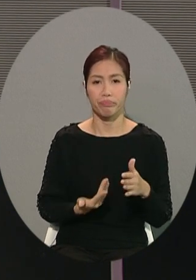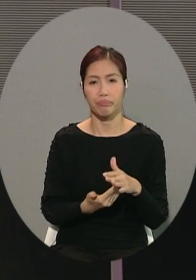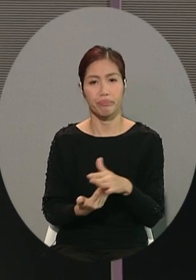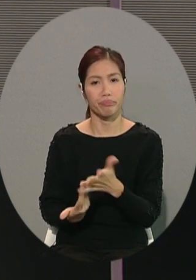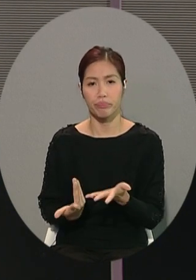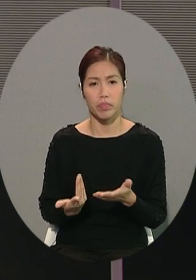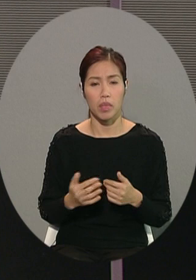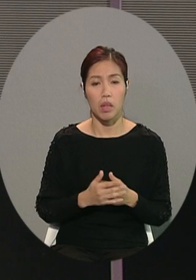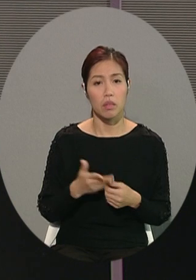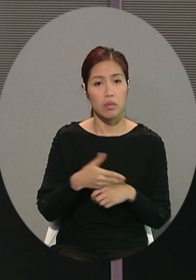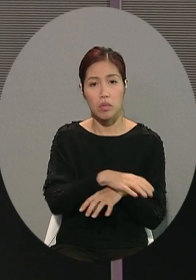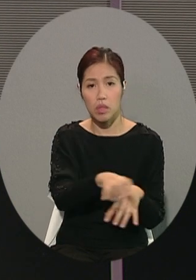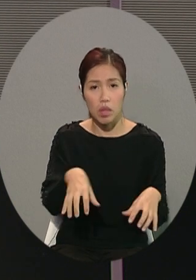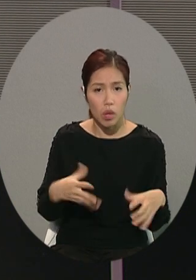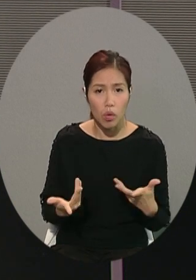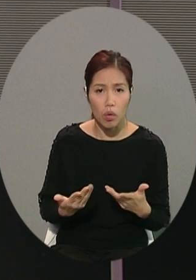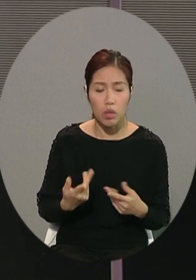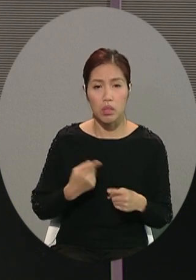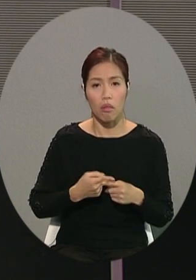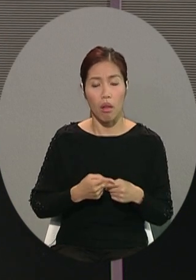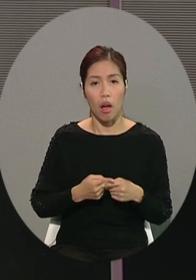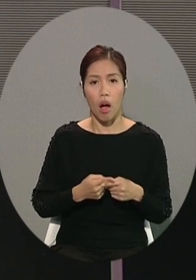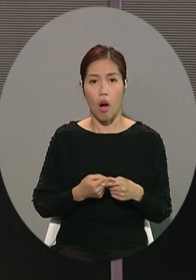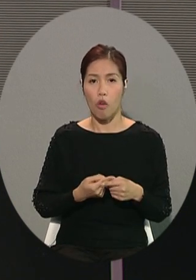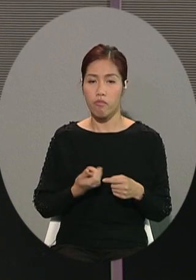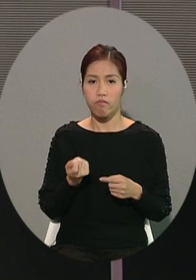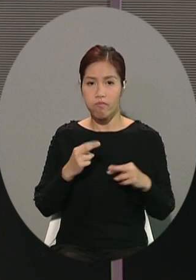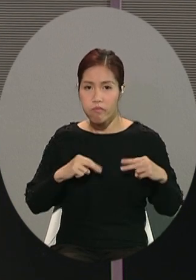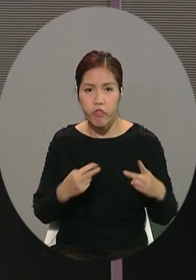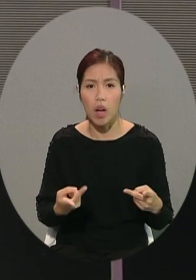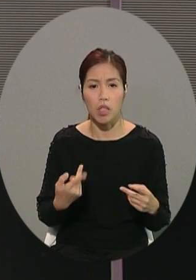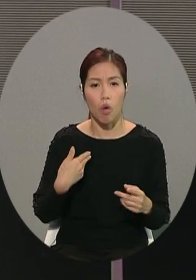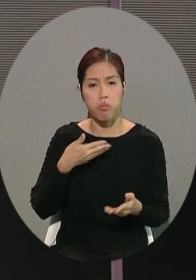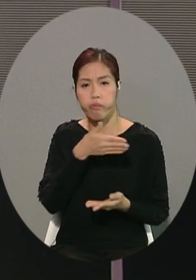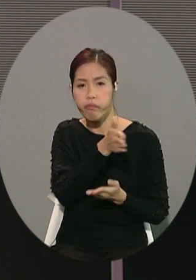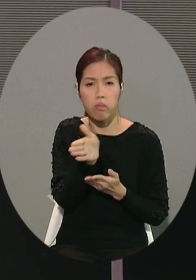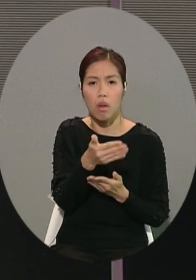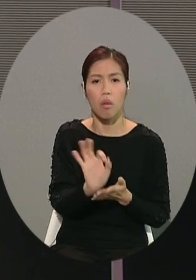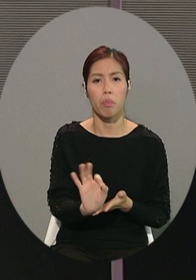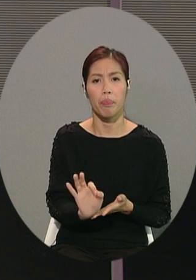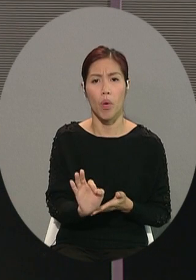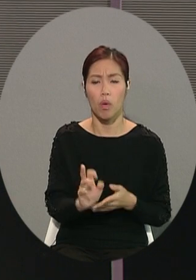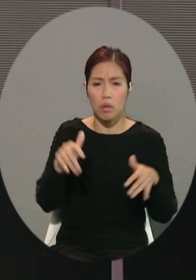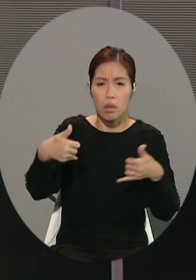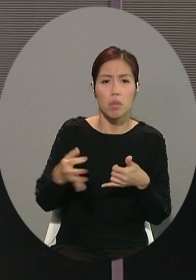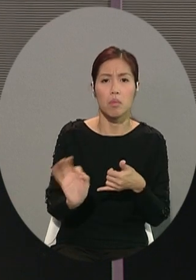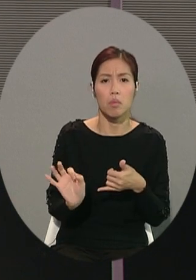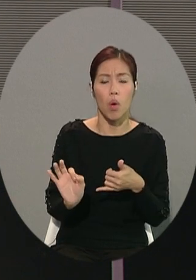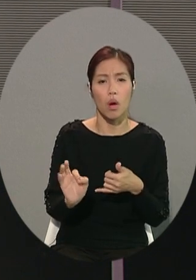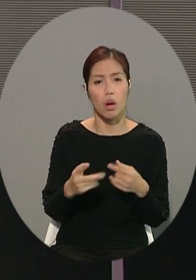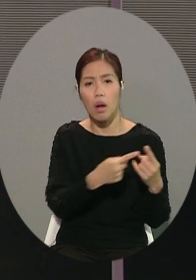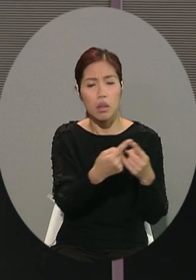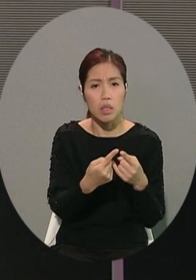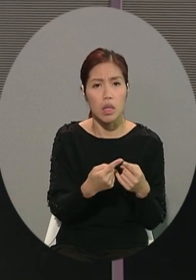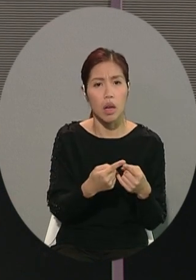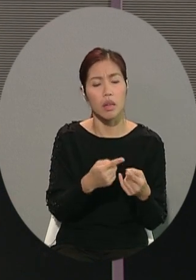社區真係冇一啲明顯嘅發展或者一啲方向，亦都見佢唔到。咁變到街坊咧有啲問題嘅話咧，